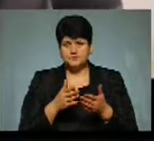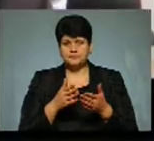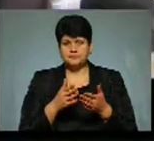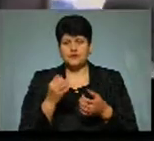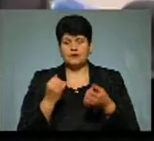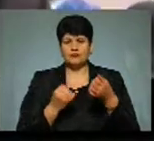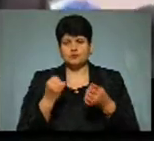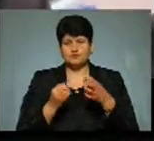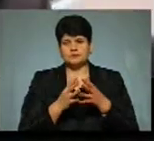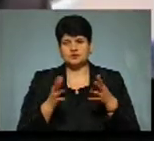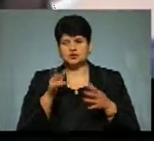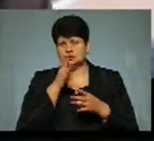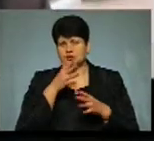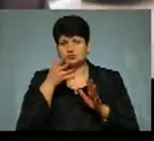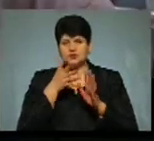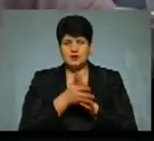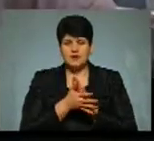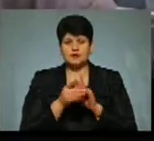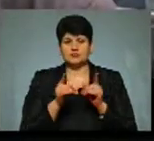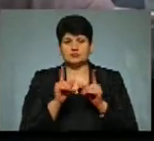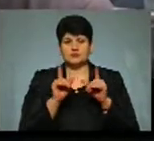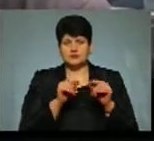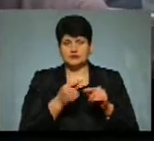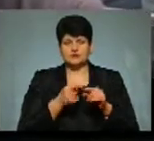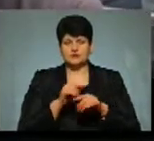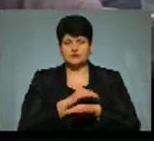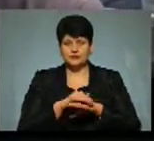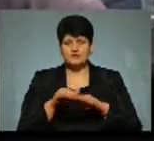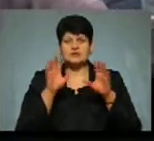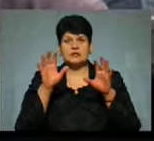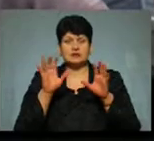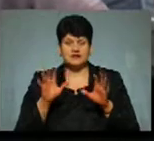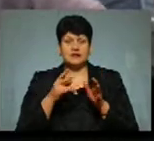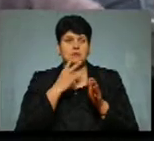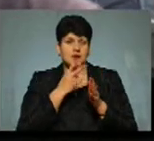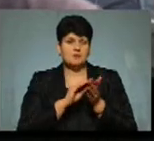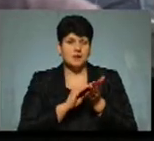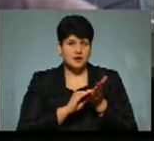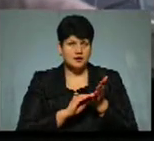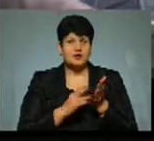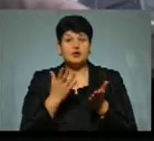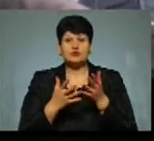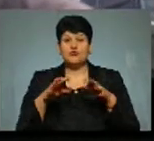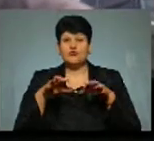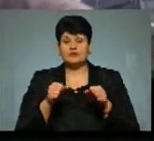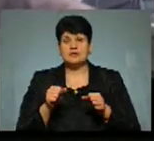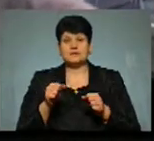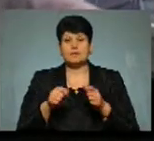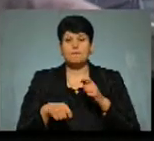водії набагато більше часу втратять, щоб приїхати цією вулицею. Проте в законодавстві передбачено, що якщо власник, тобто